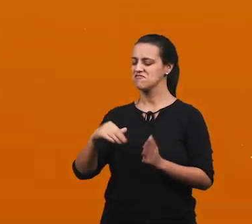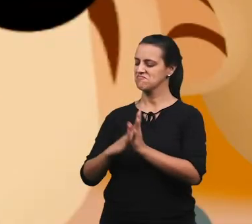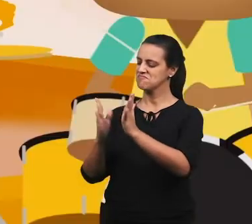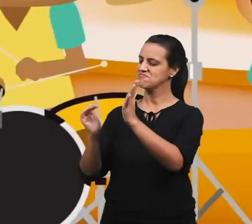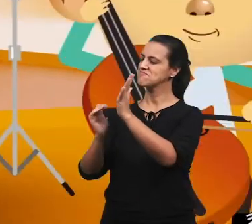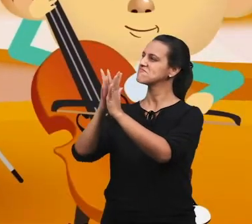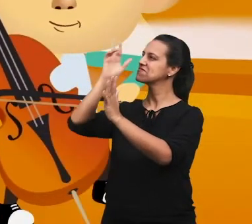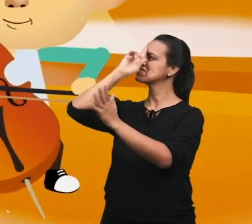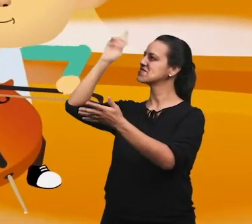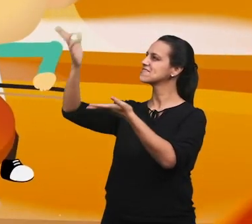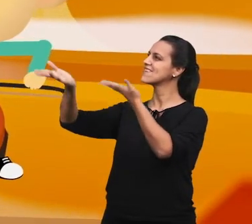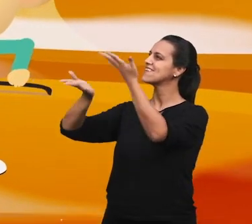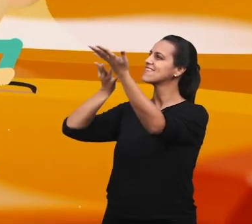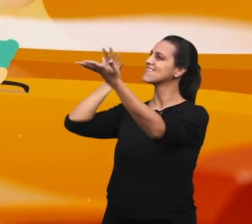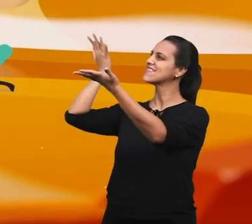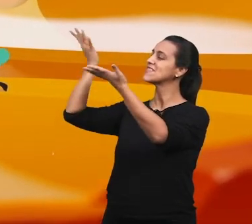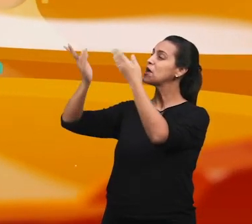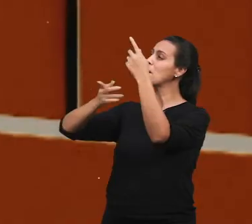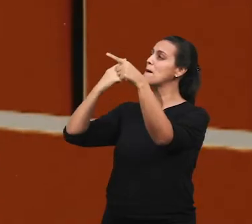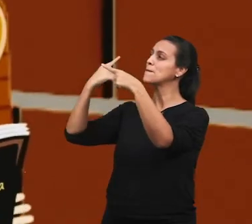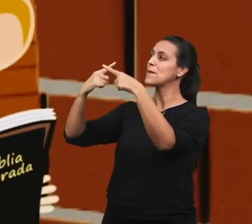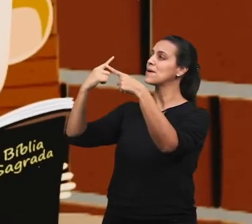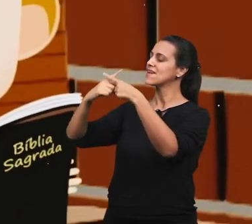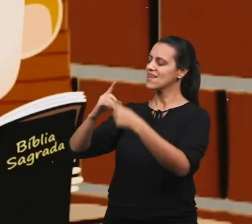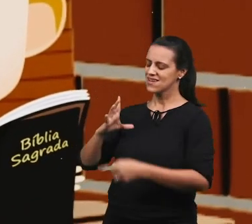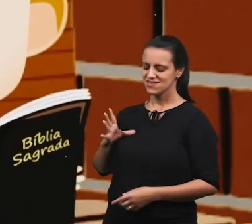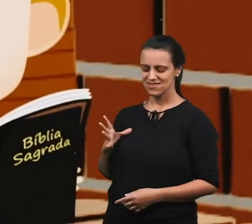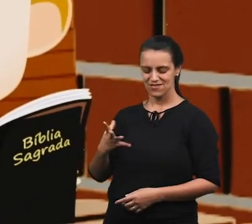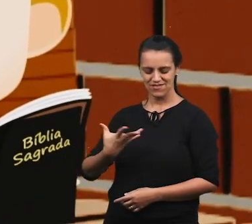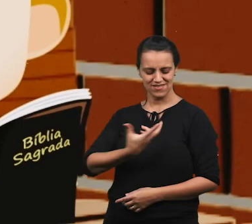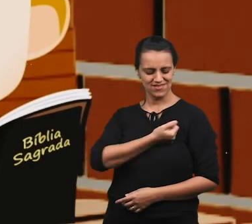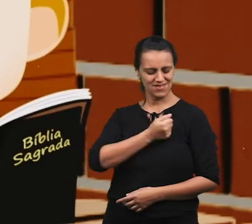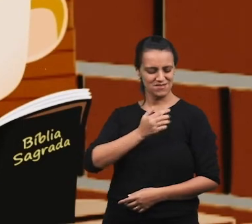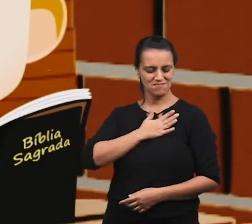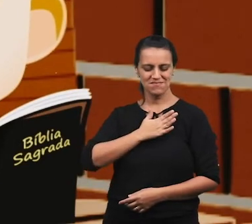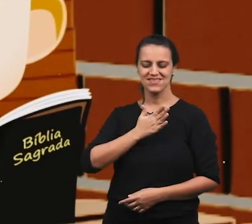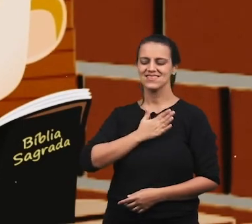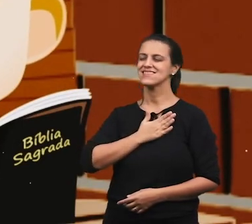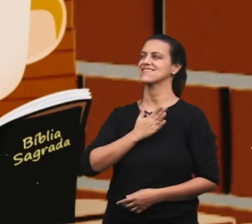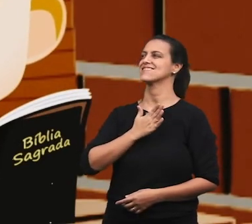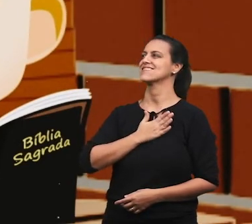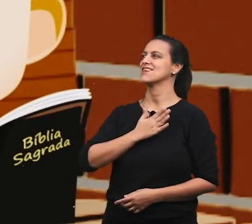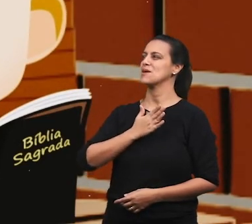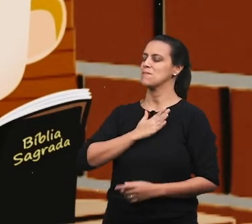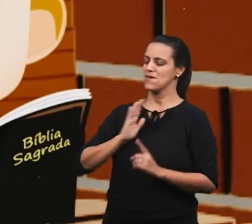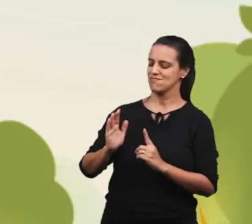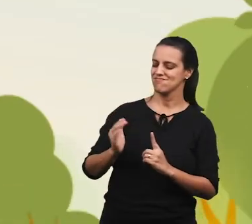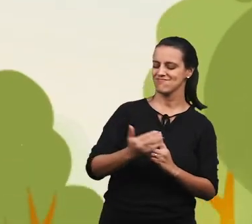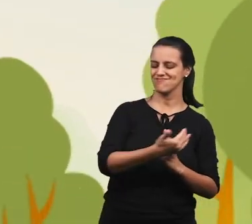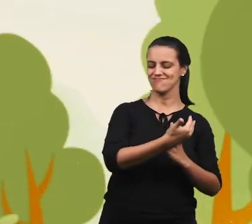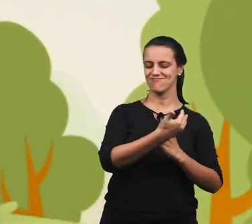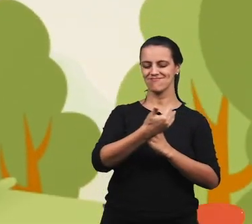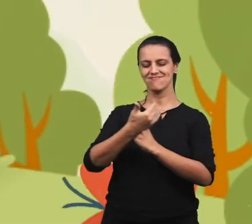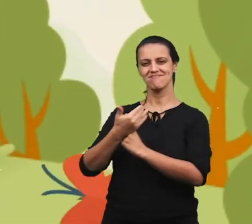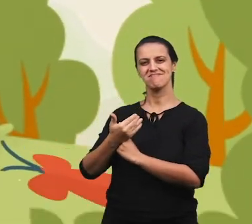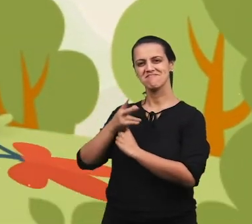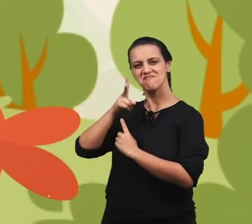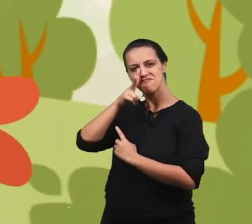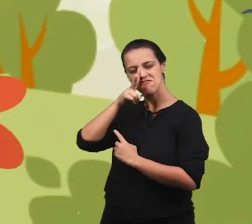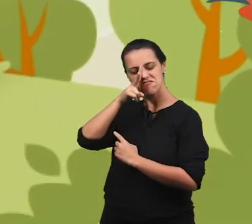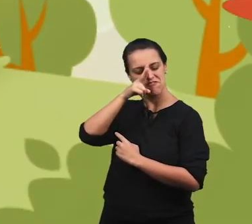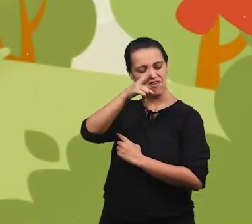место обитания. И Господа я прославлю, потому что Он мое спасение. Он